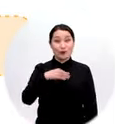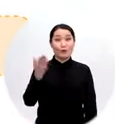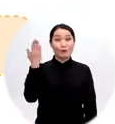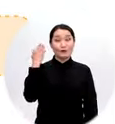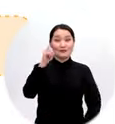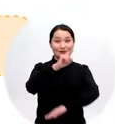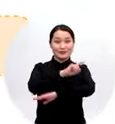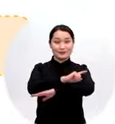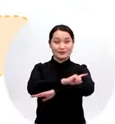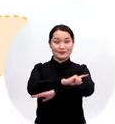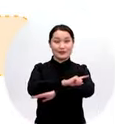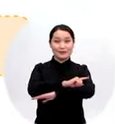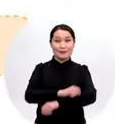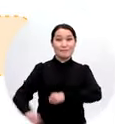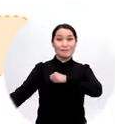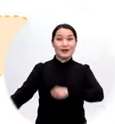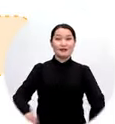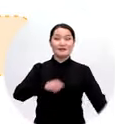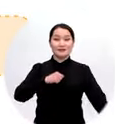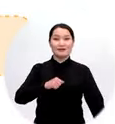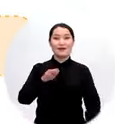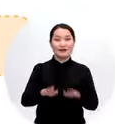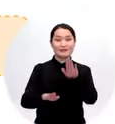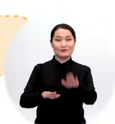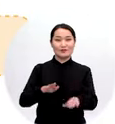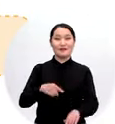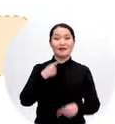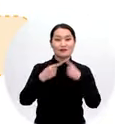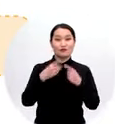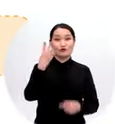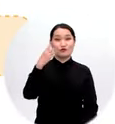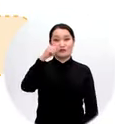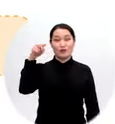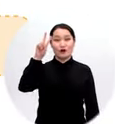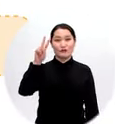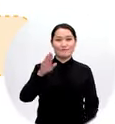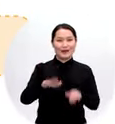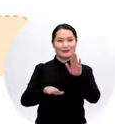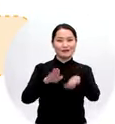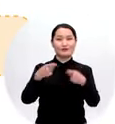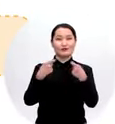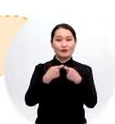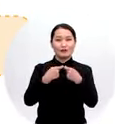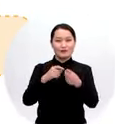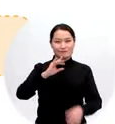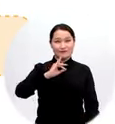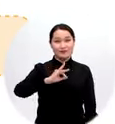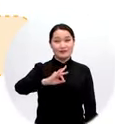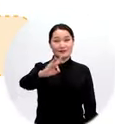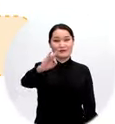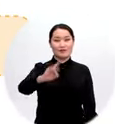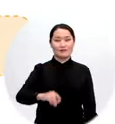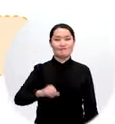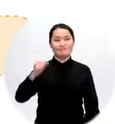хичээлээр маршийн тухай ярилцсан. Марш хөгжим бол 4-2 хэмжээтэй, алхах тохиромжтой, жигд